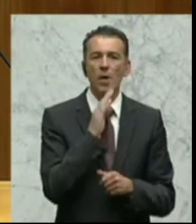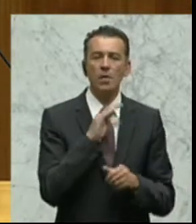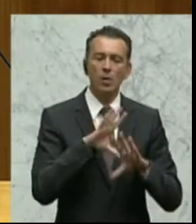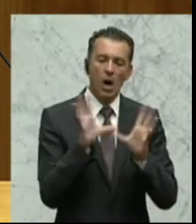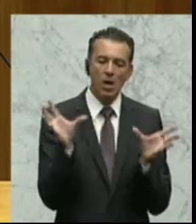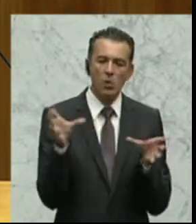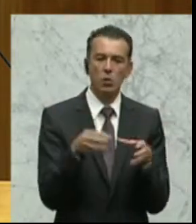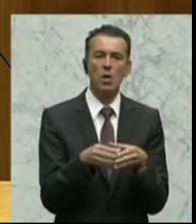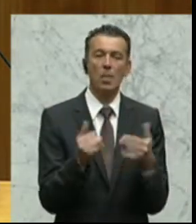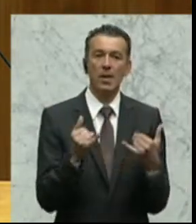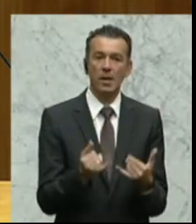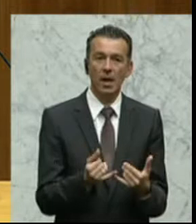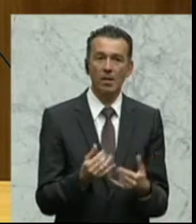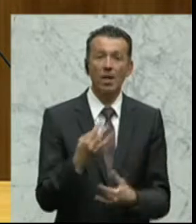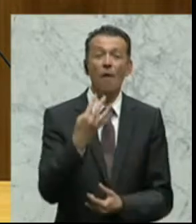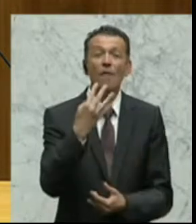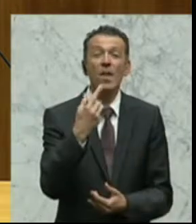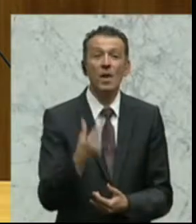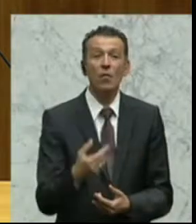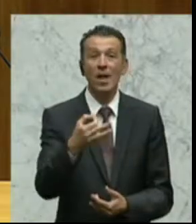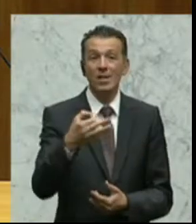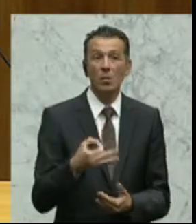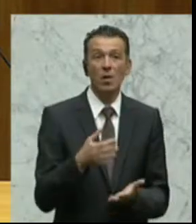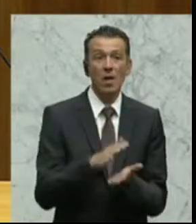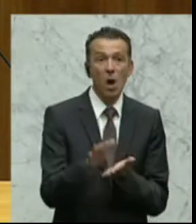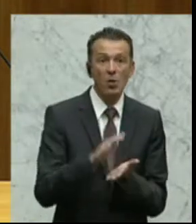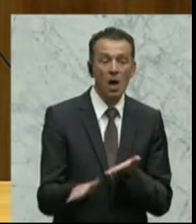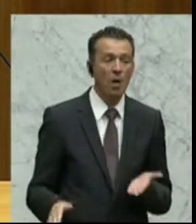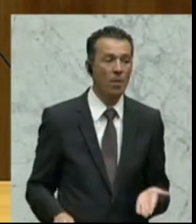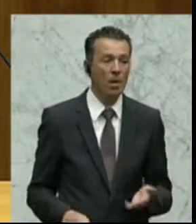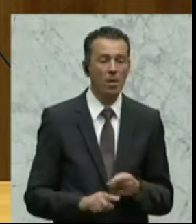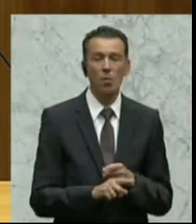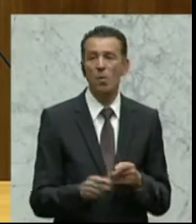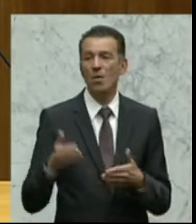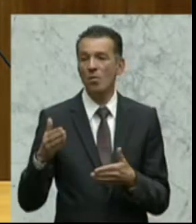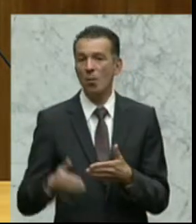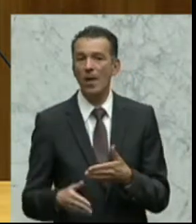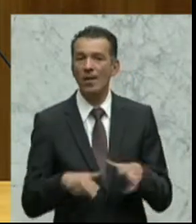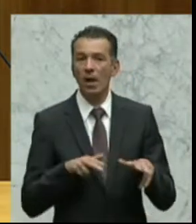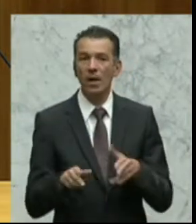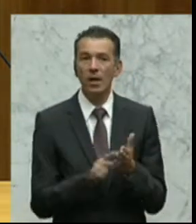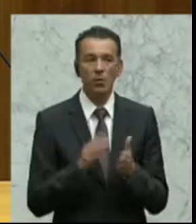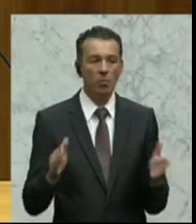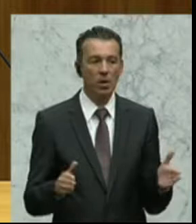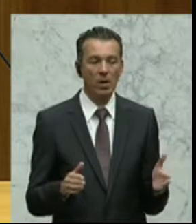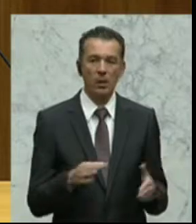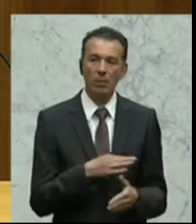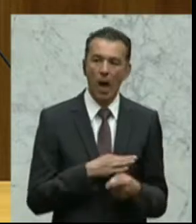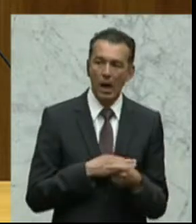jetzt 24% der Ausgaben. Bis zum Ende dieser Legislaturperiode, die Sie fürchte ich durchhalten werden, werden